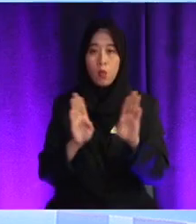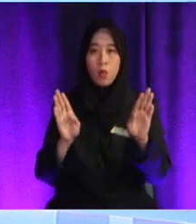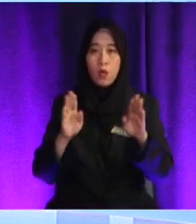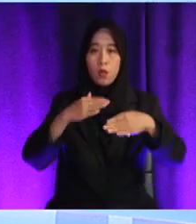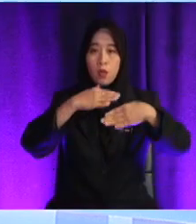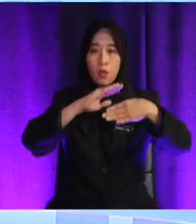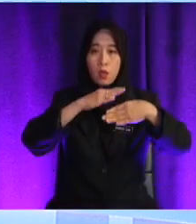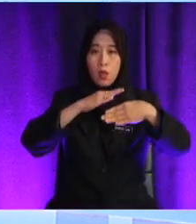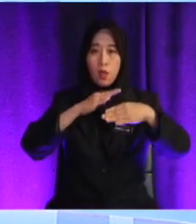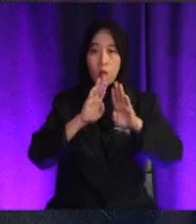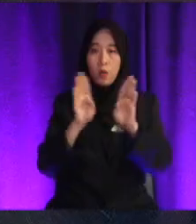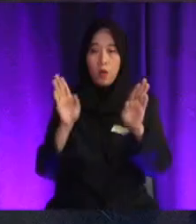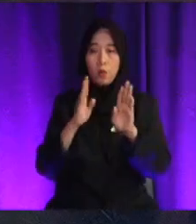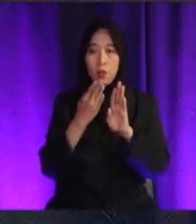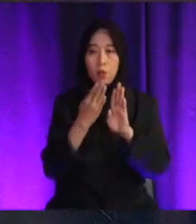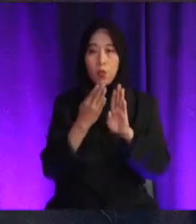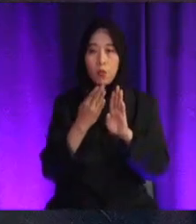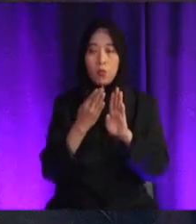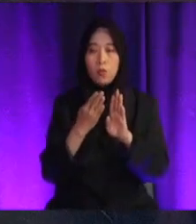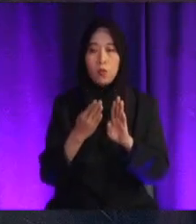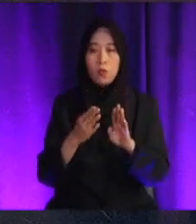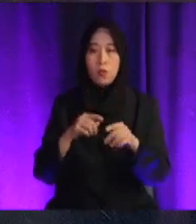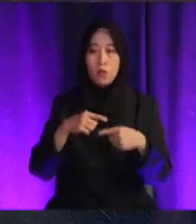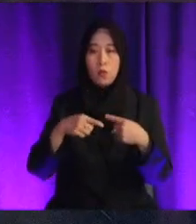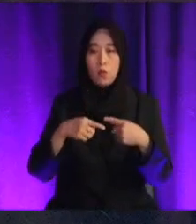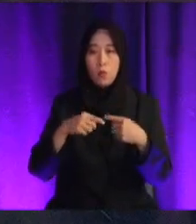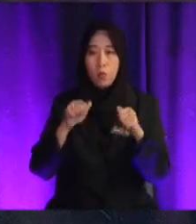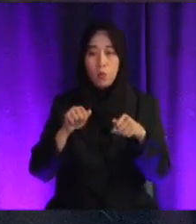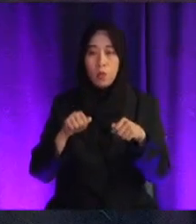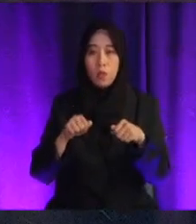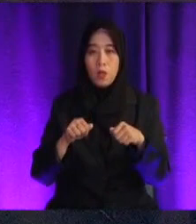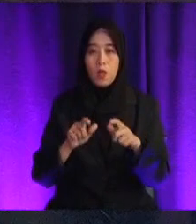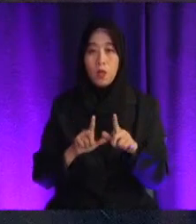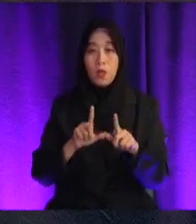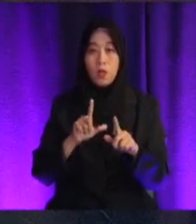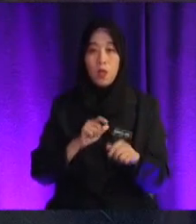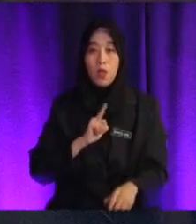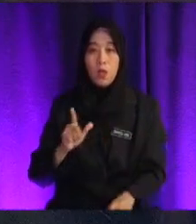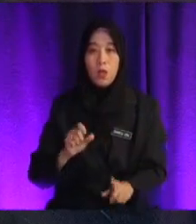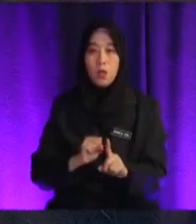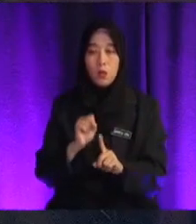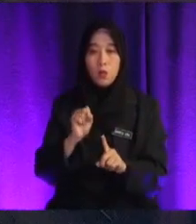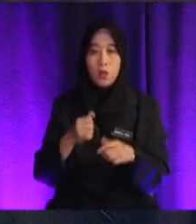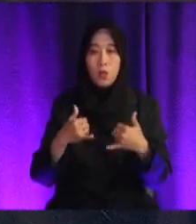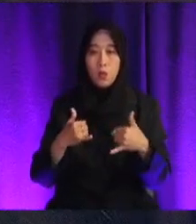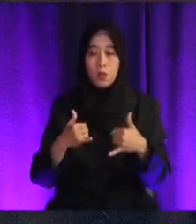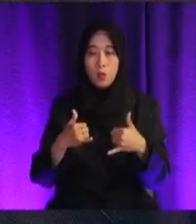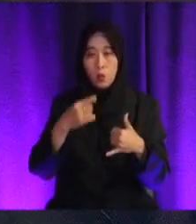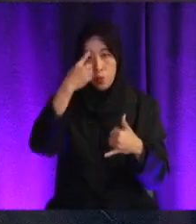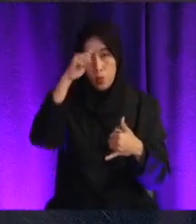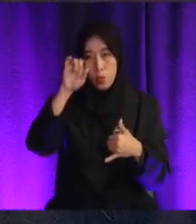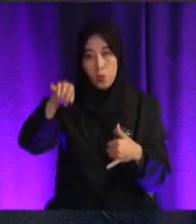bayar. Jadi dekat sini laras suhu tu sendiri sebenarnya memainkan peranan untuk kita berjimat cermat. Oh.